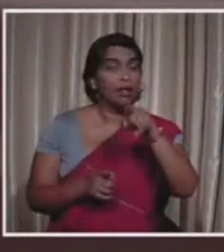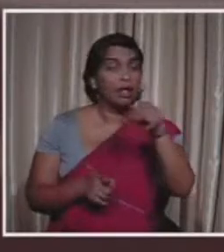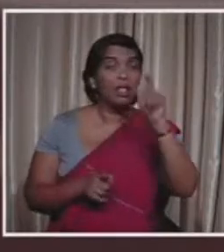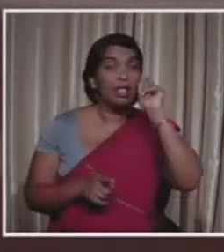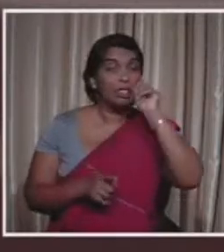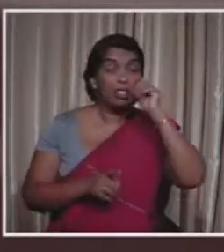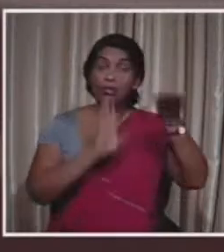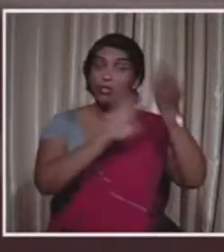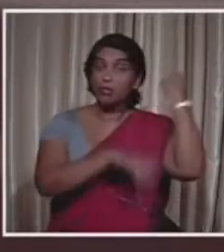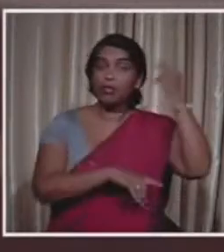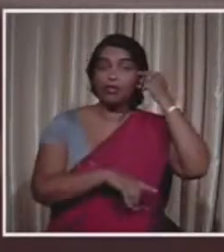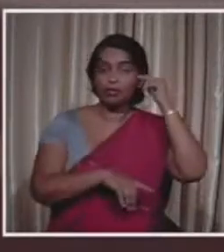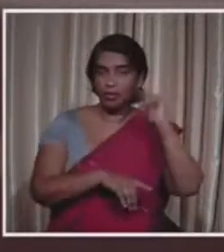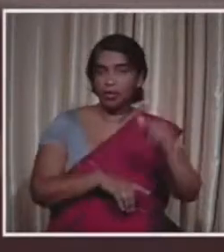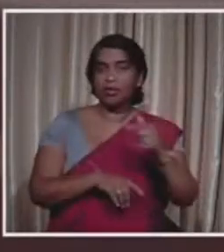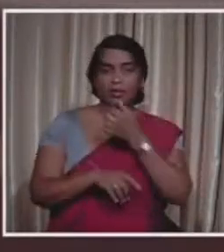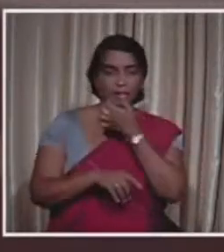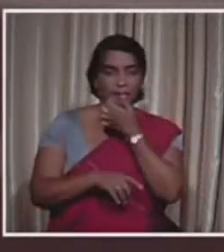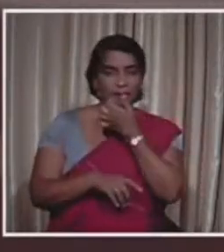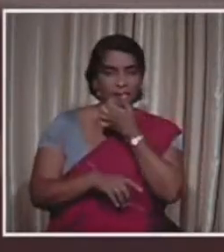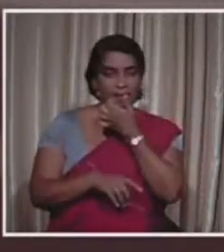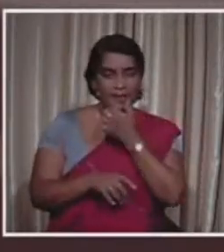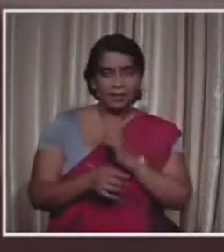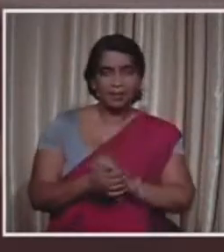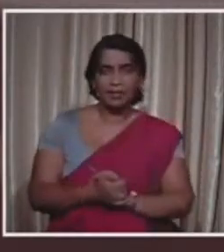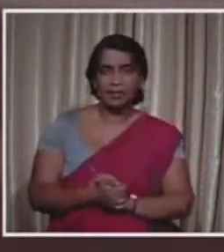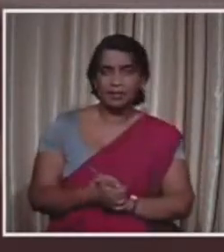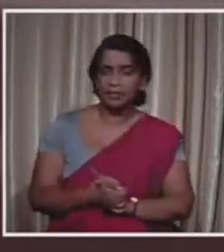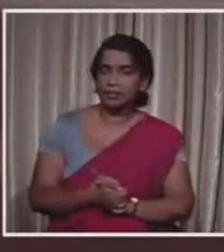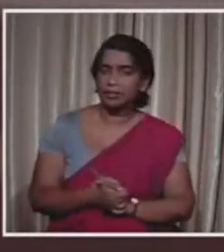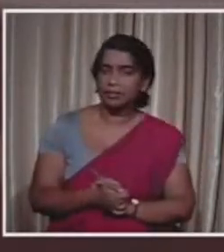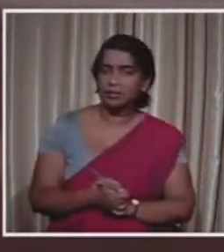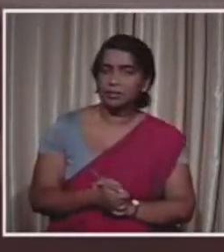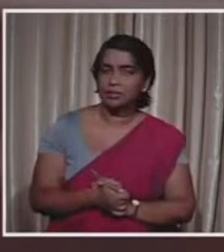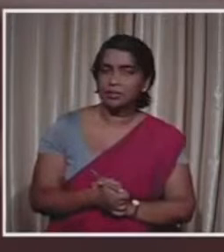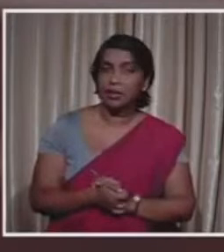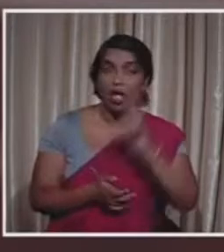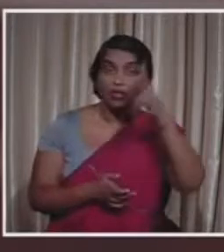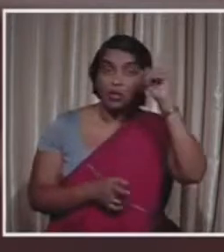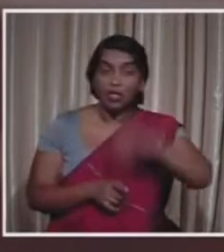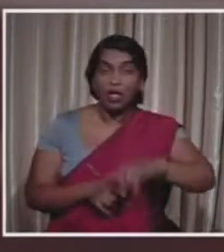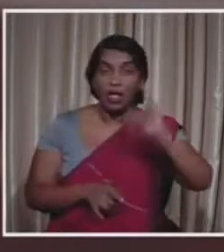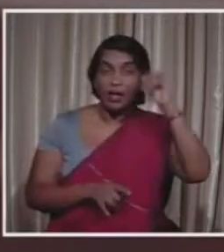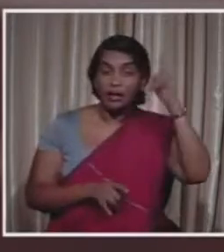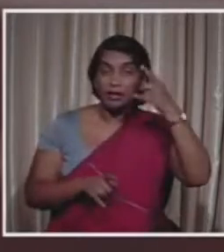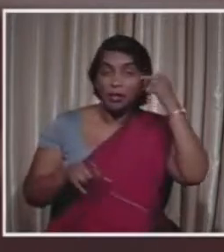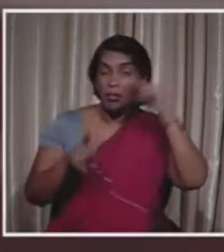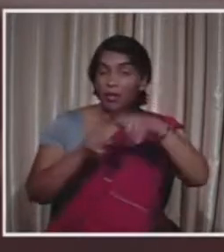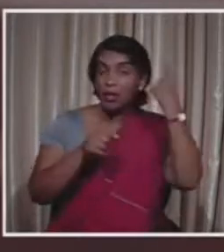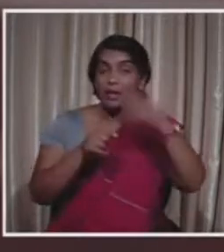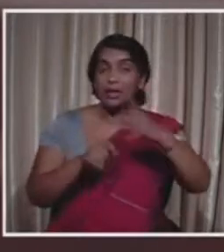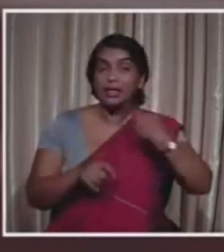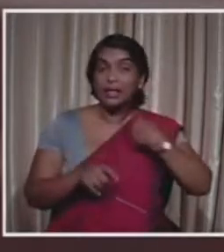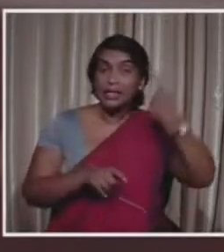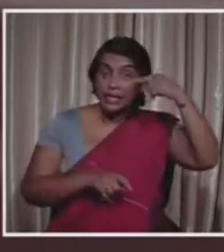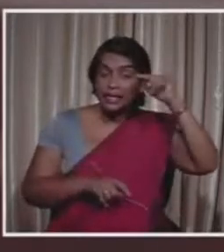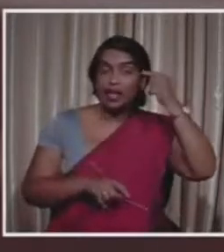තාත්තගේ කාලේ වෙච්ච දේ හතදාක සුදාක් පරලා එව්ව ගැන කතා කරන්නේ මේ අපි ආවේ ඊයේ